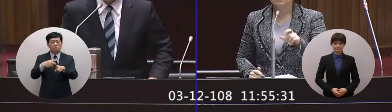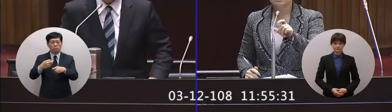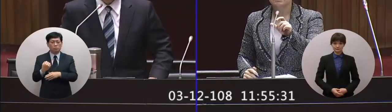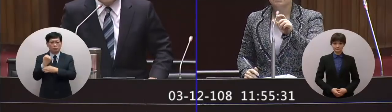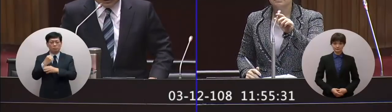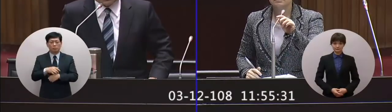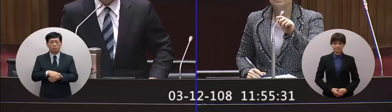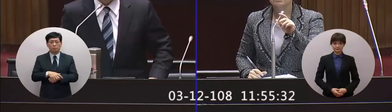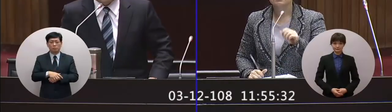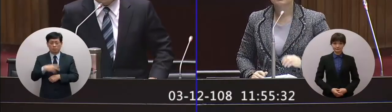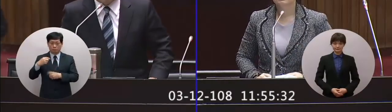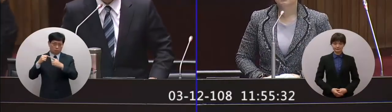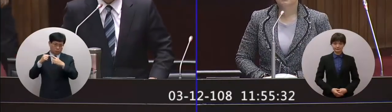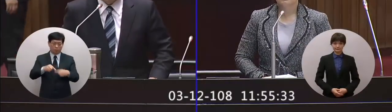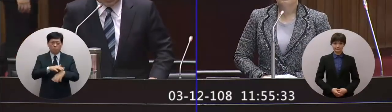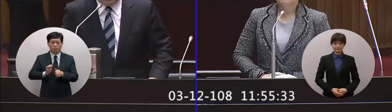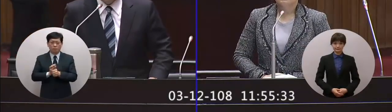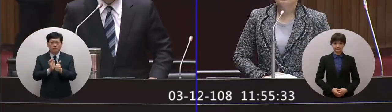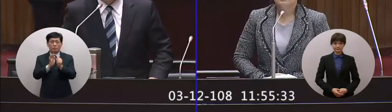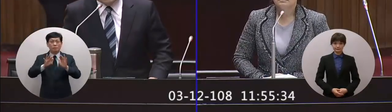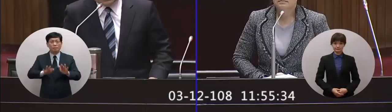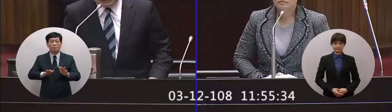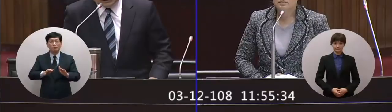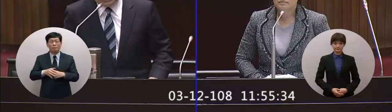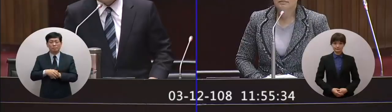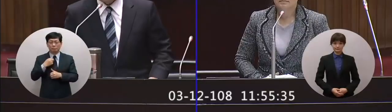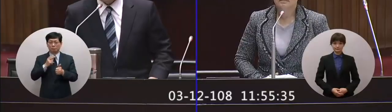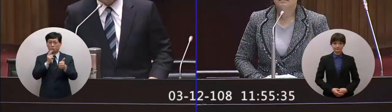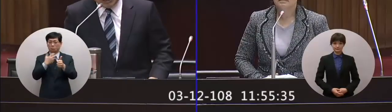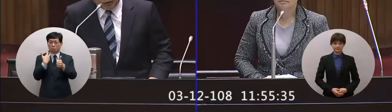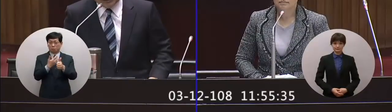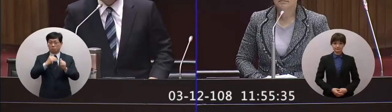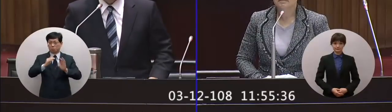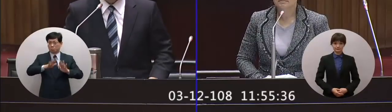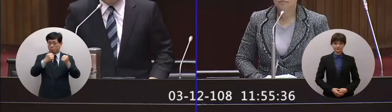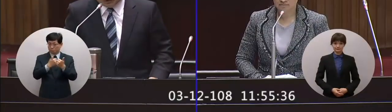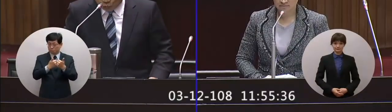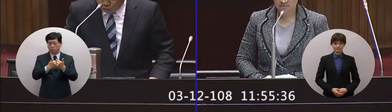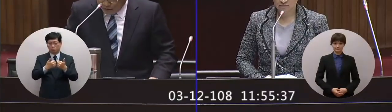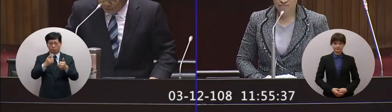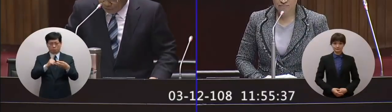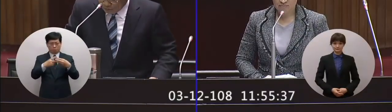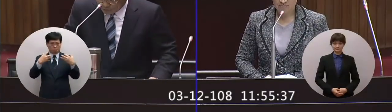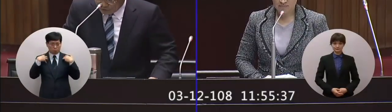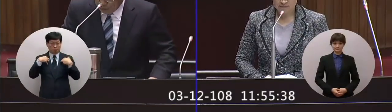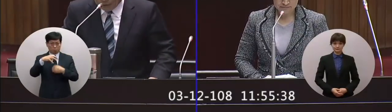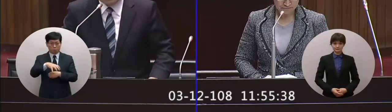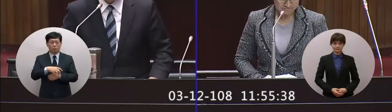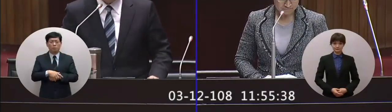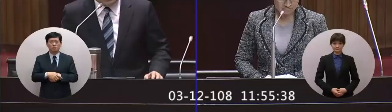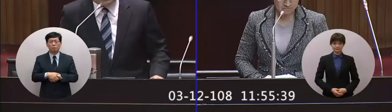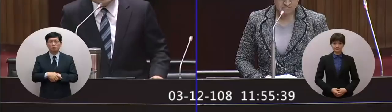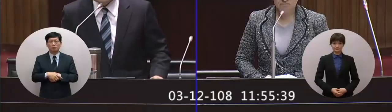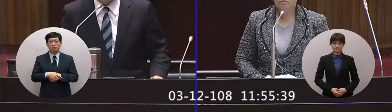支持，也持续推动。目前已经责成由国发会作为主政的机